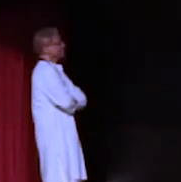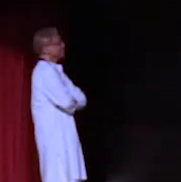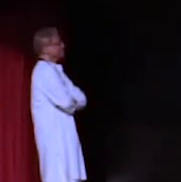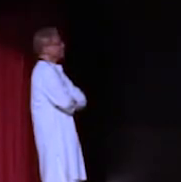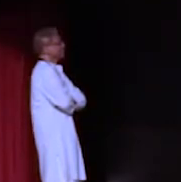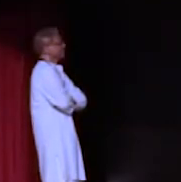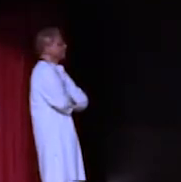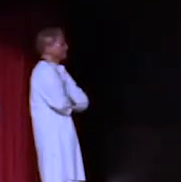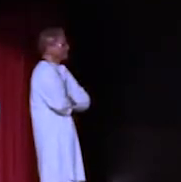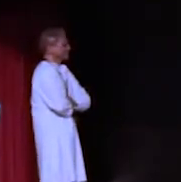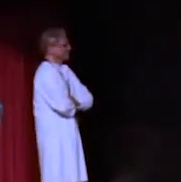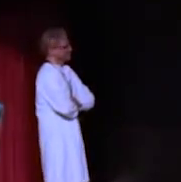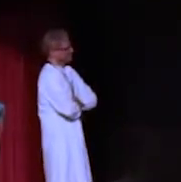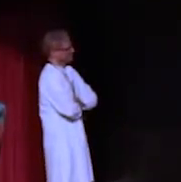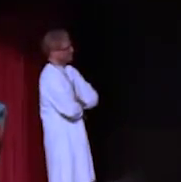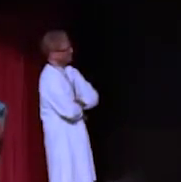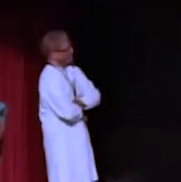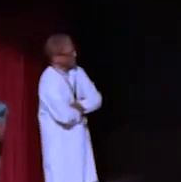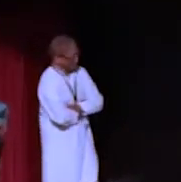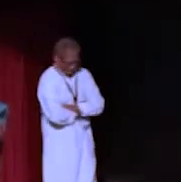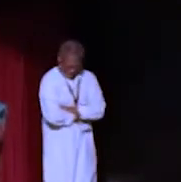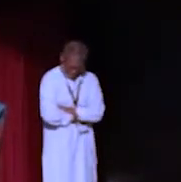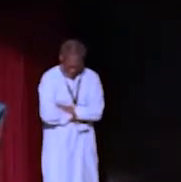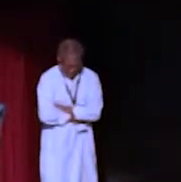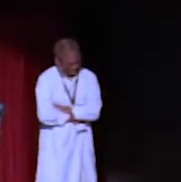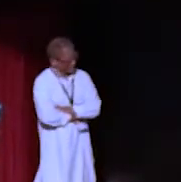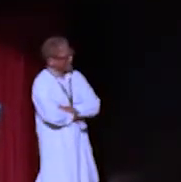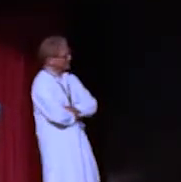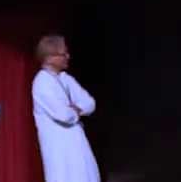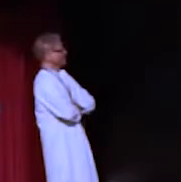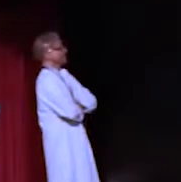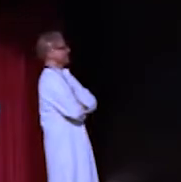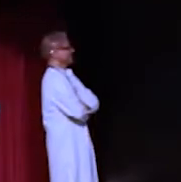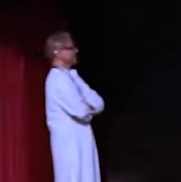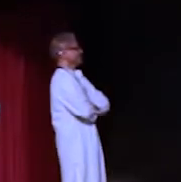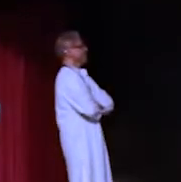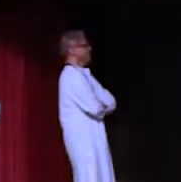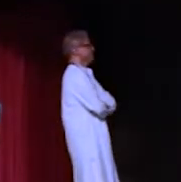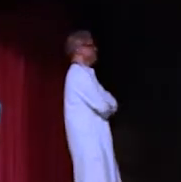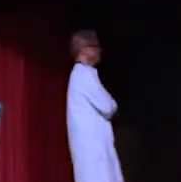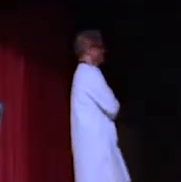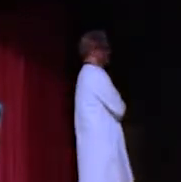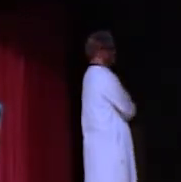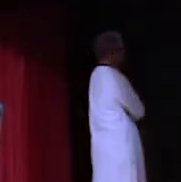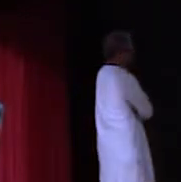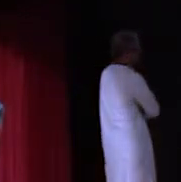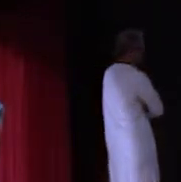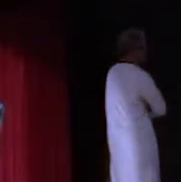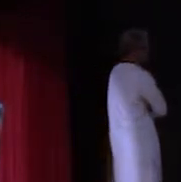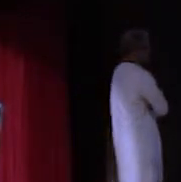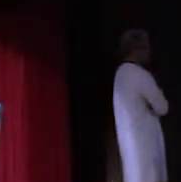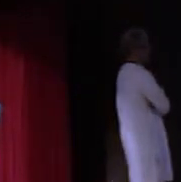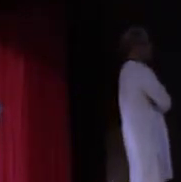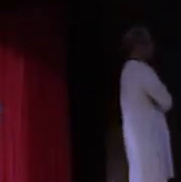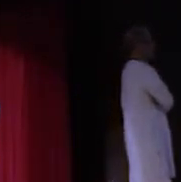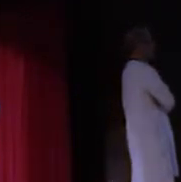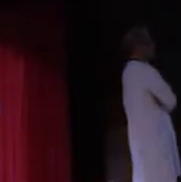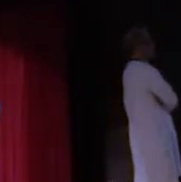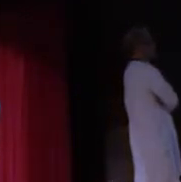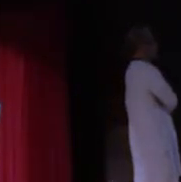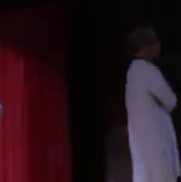മുപ്പതെണ്ണം വേണ്ടേ ഫിനിഷ് ആവണമെങ്കിൽ? നീ അതിന് 6 പറഞ്ഞത്? അതെല്ലാം 3 കൂടി